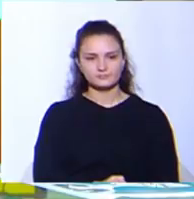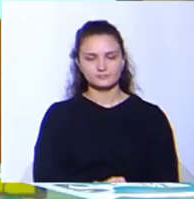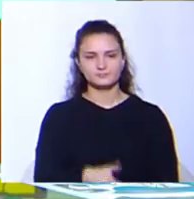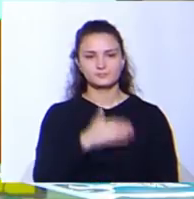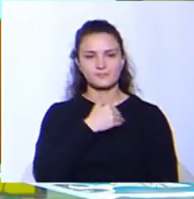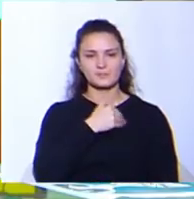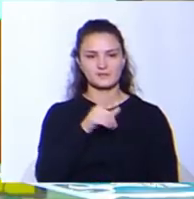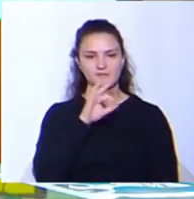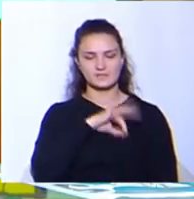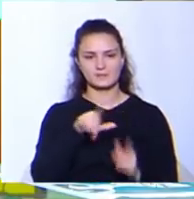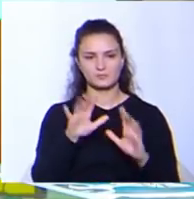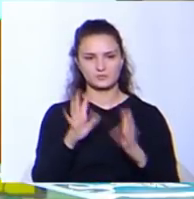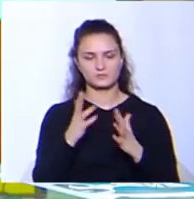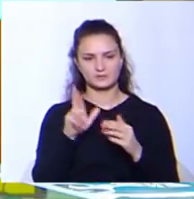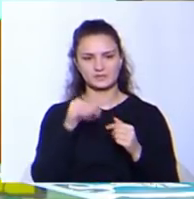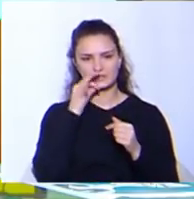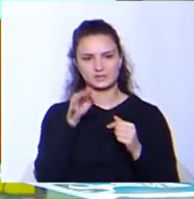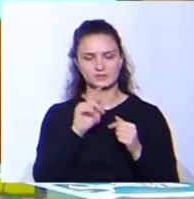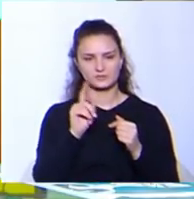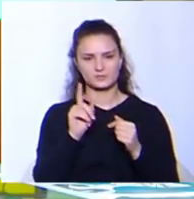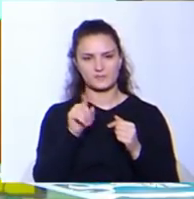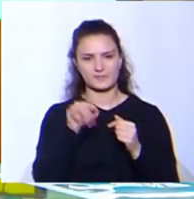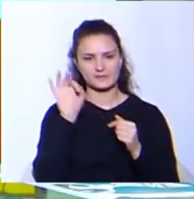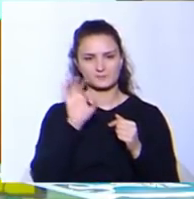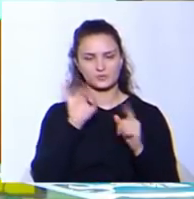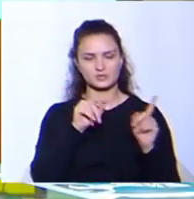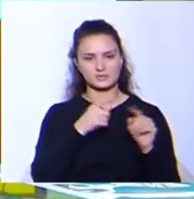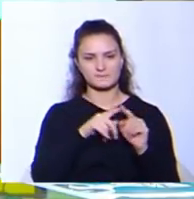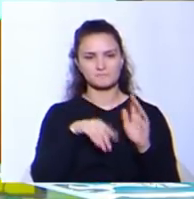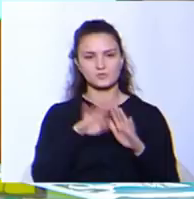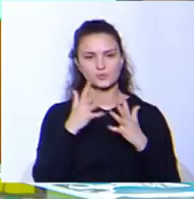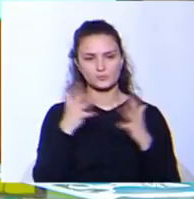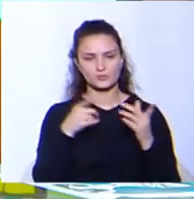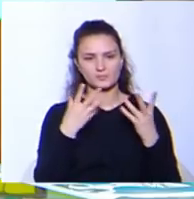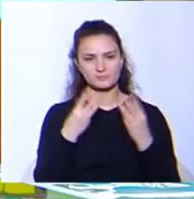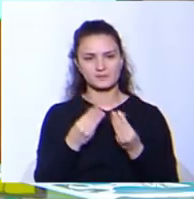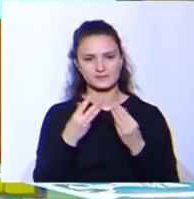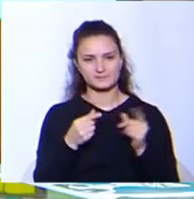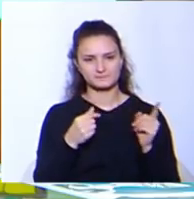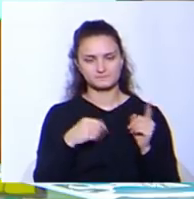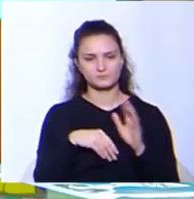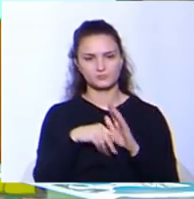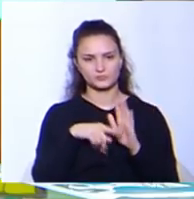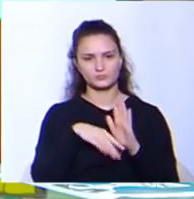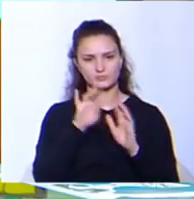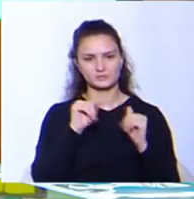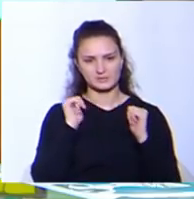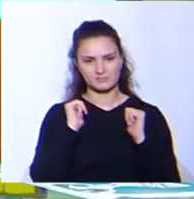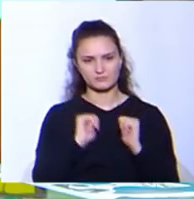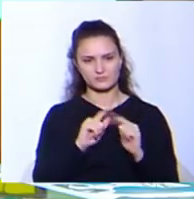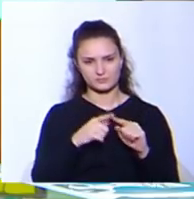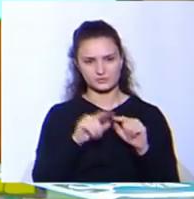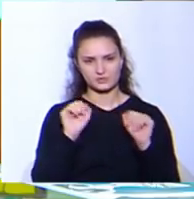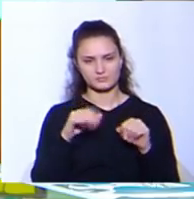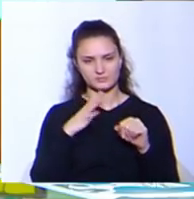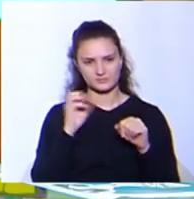მე მინდა ვისარგებლო შემთხვევით და გითხრათ, რომ სტატისტიკა იმაზე უფრო რბილი, იმაზე უფრო დამამშვიდებელი